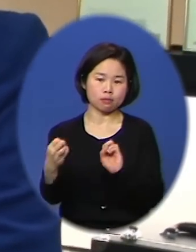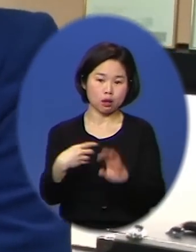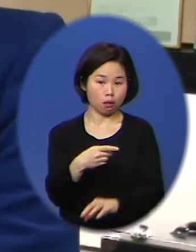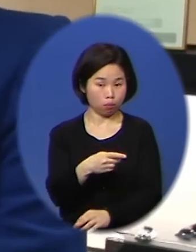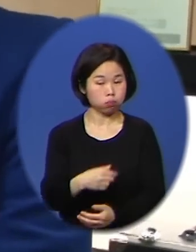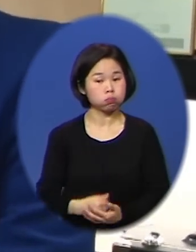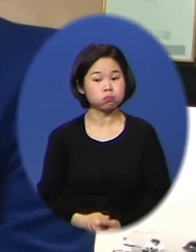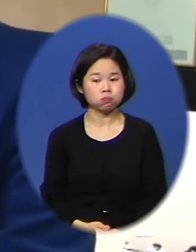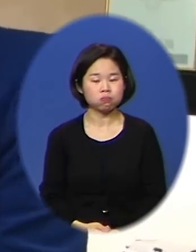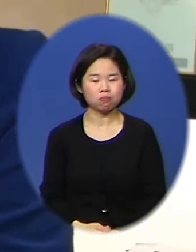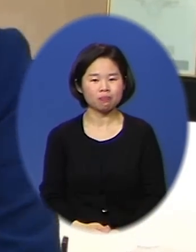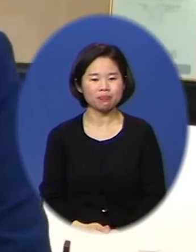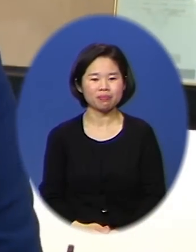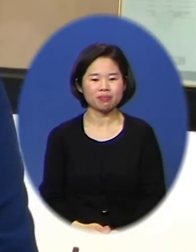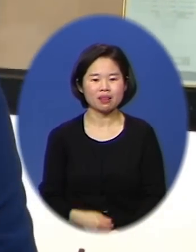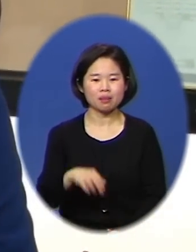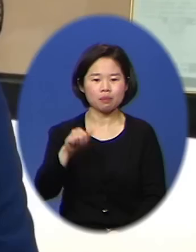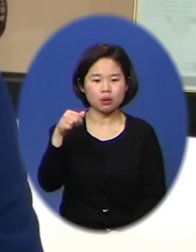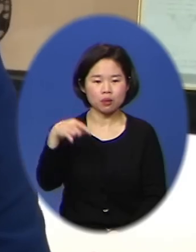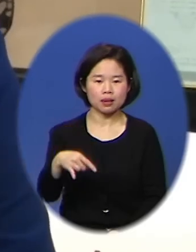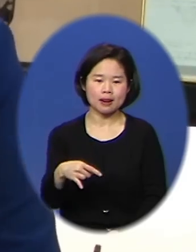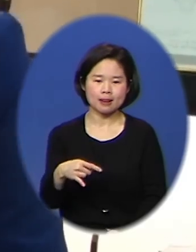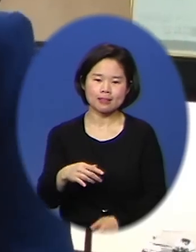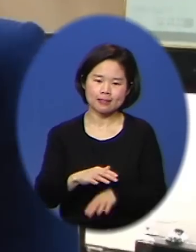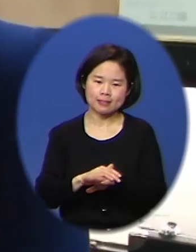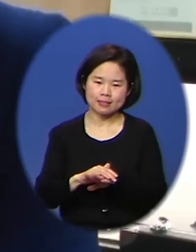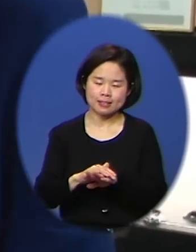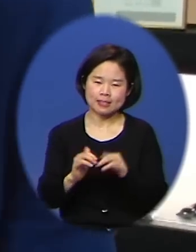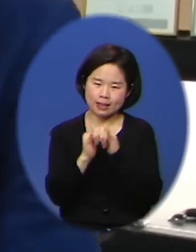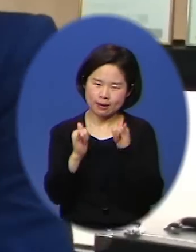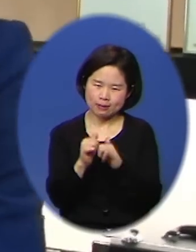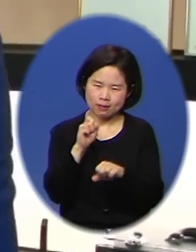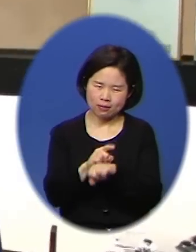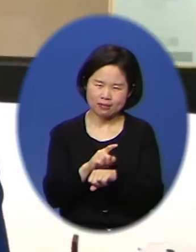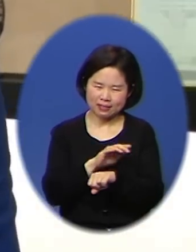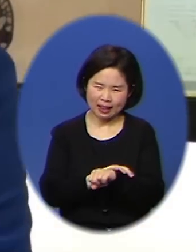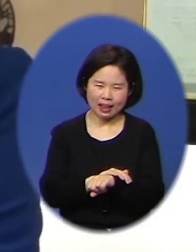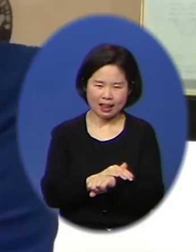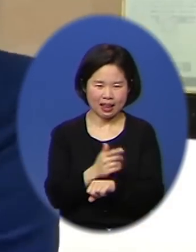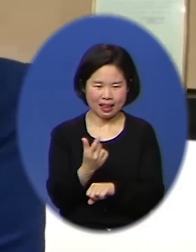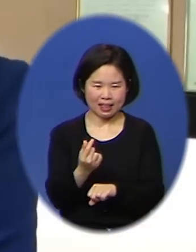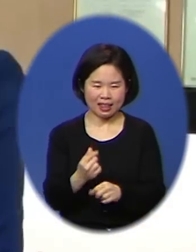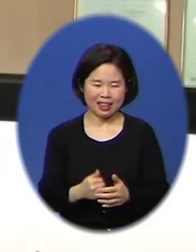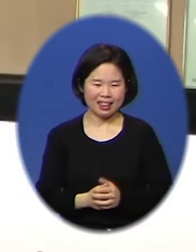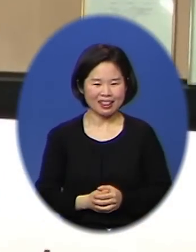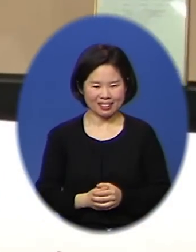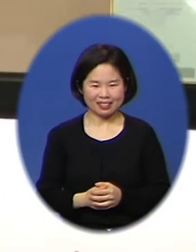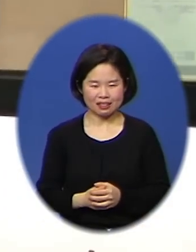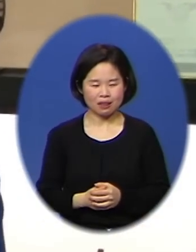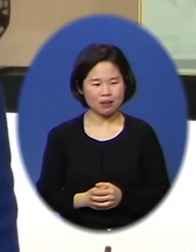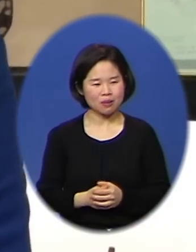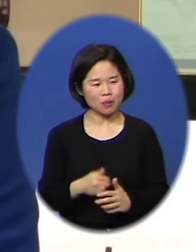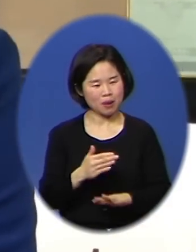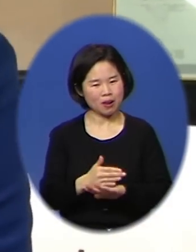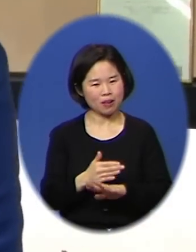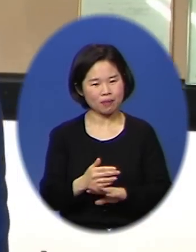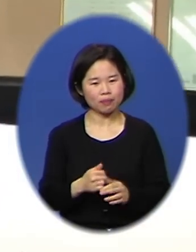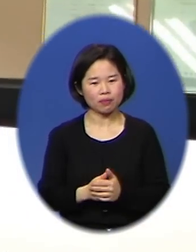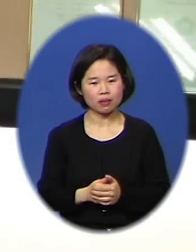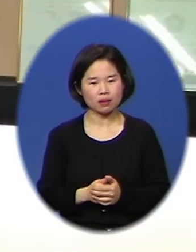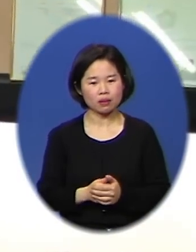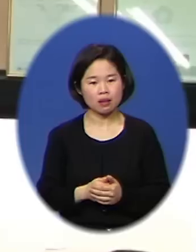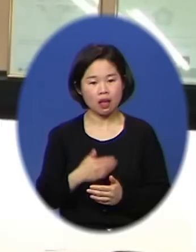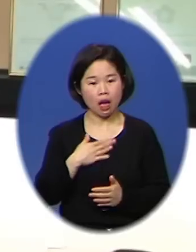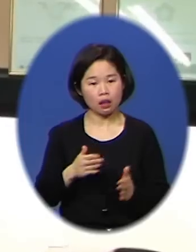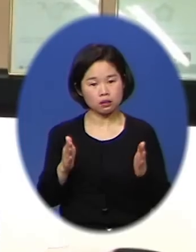얘기하시길래. 그 민희가 사랑하는 방법을 압니다. 네, 고마워 민아. 네. 네. 알게 된 지